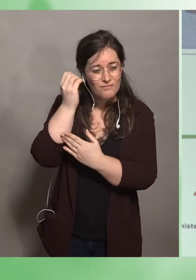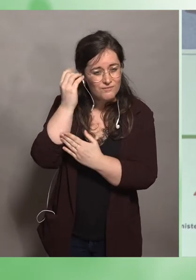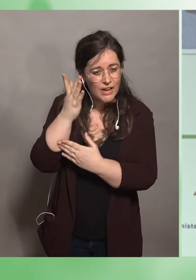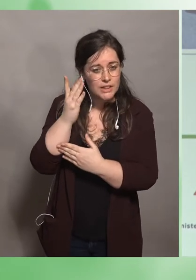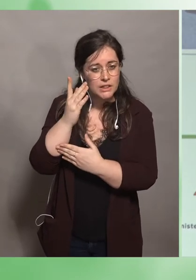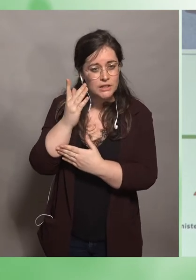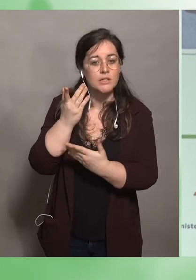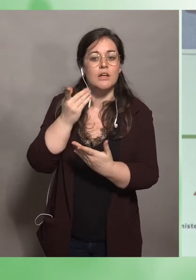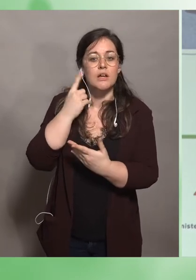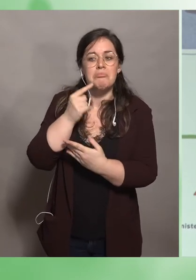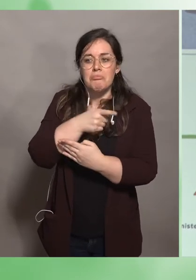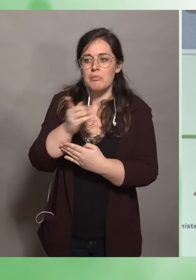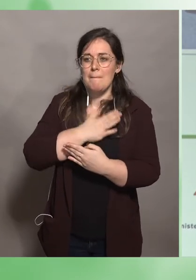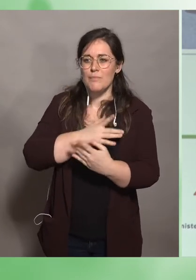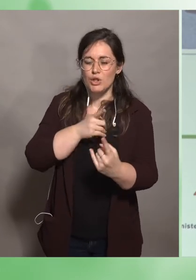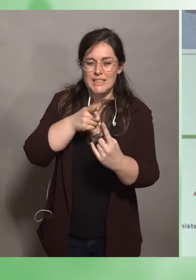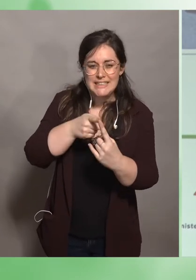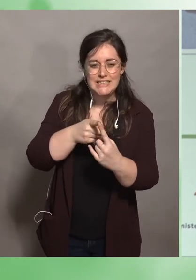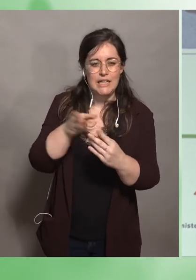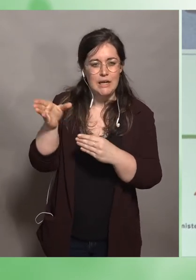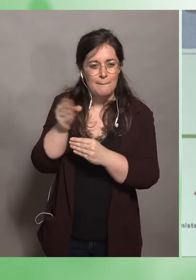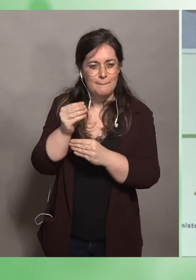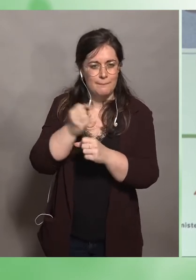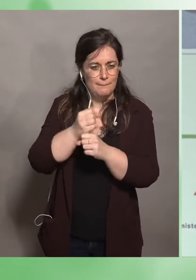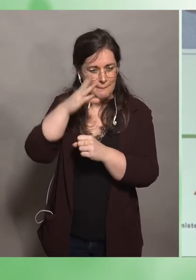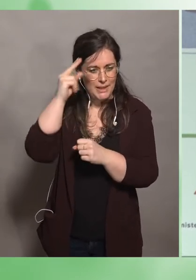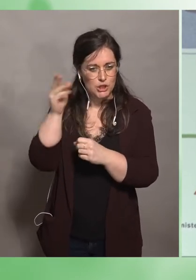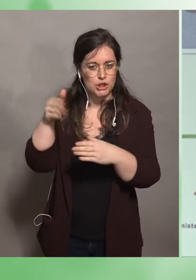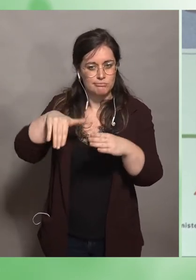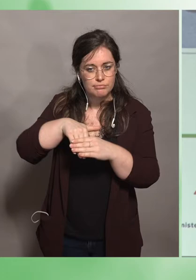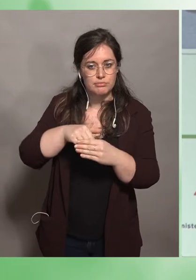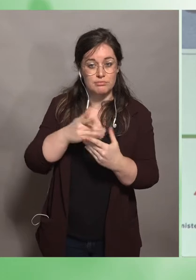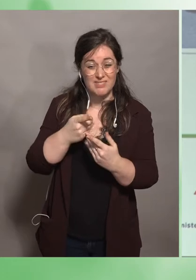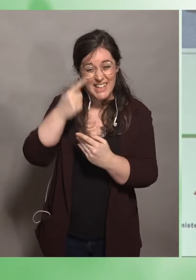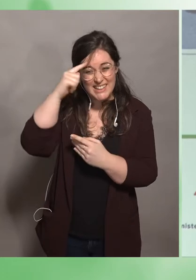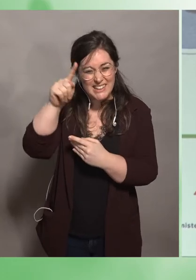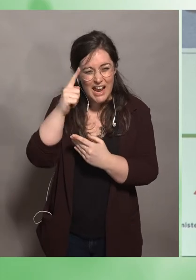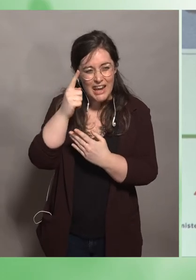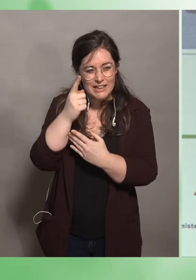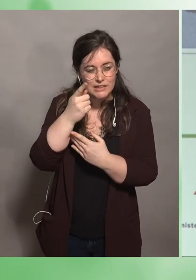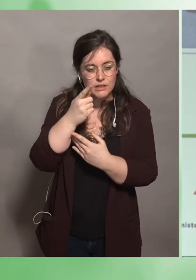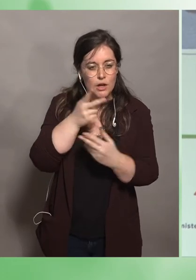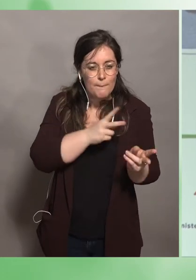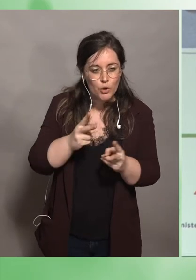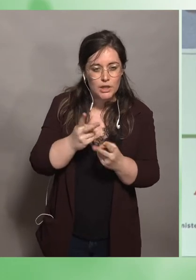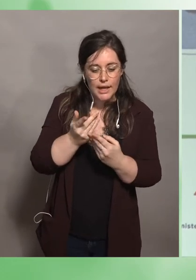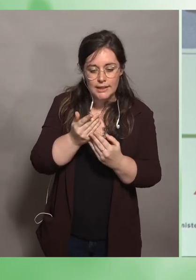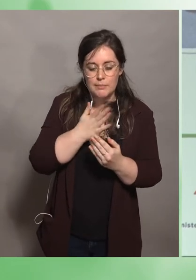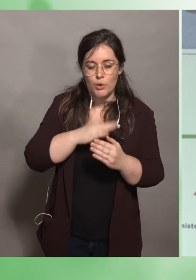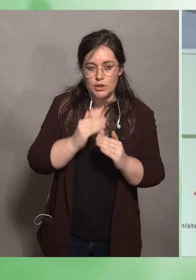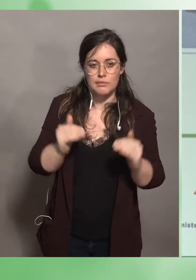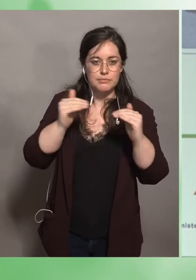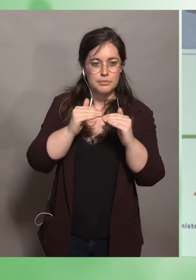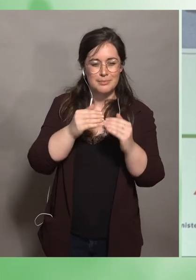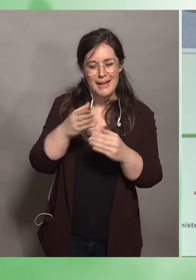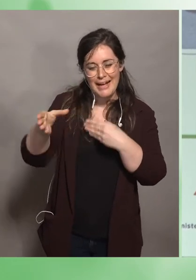sie auch mit ihren Menschen mit Behinderung im Unternehmen erreichen können. Das Talent, das Potenzial, das dort schlummert, heben und damit gemeinsam